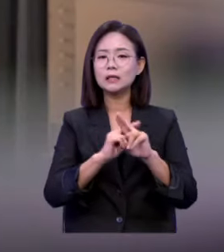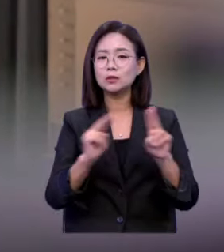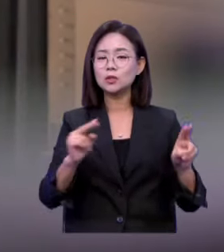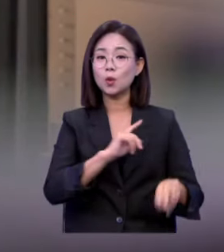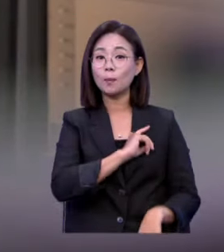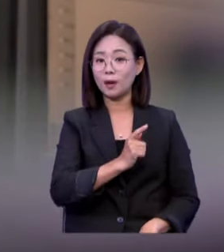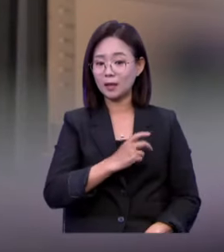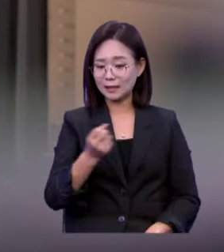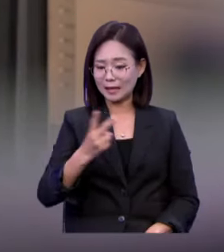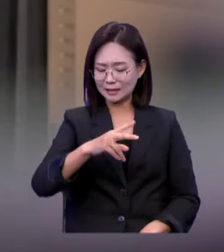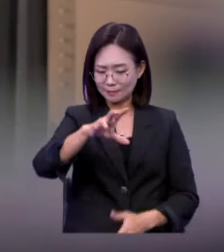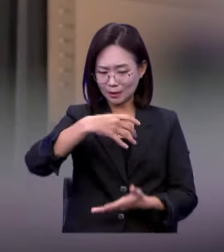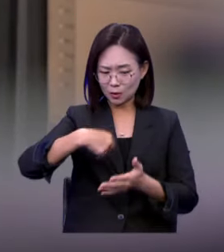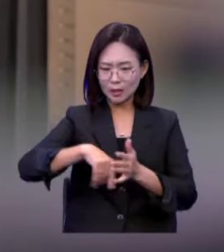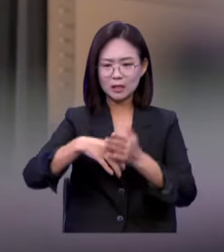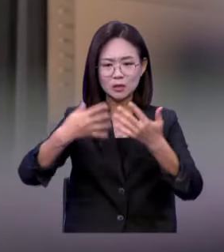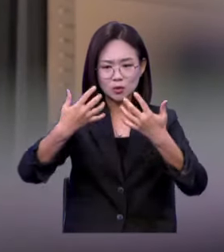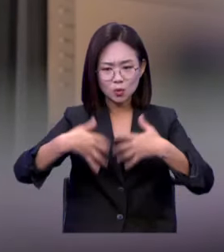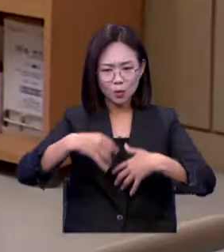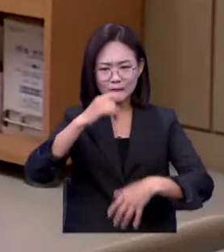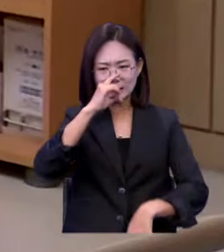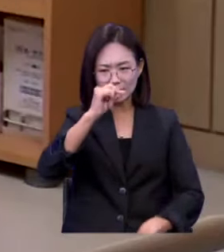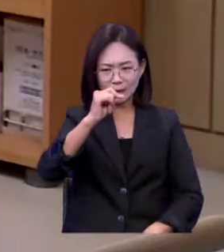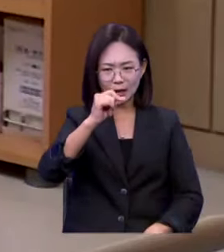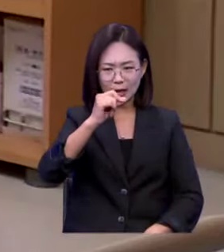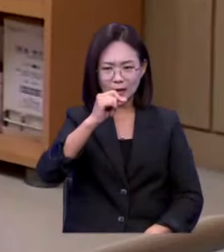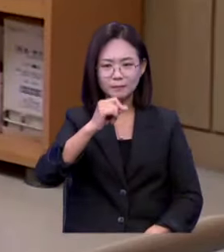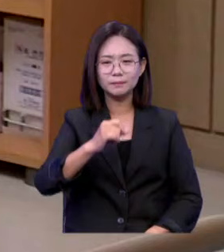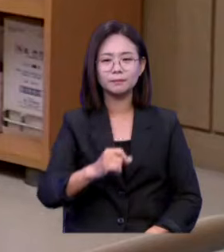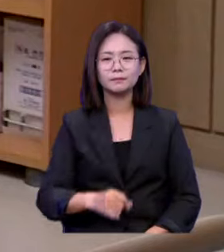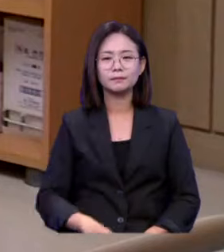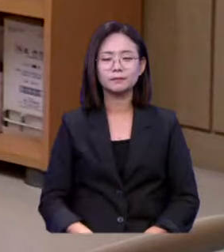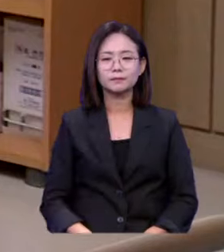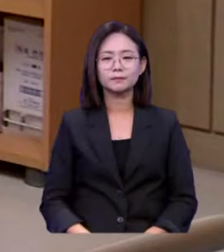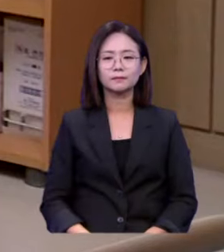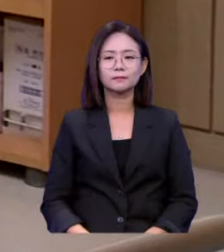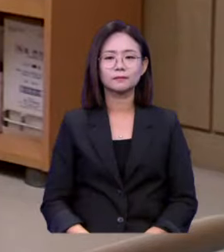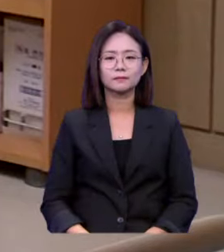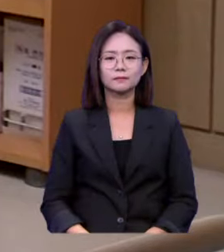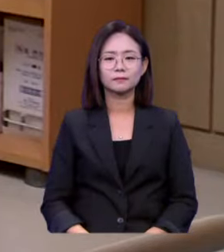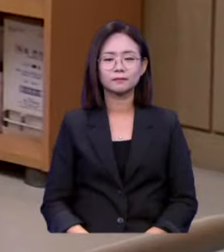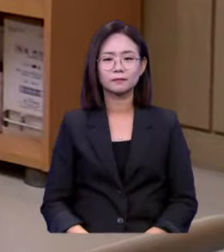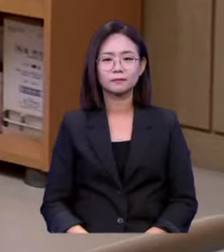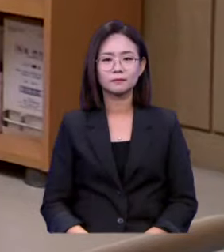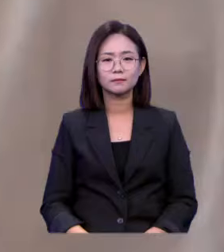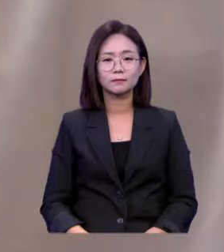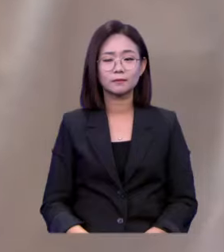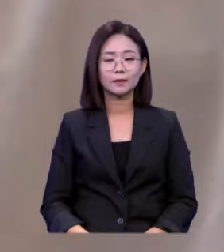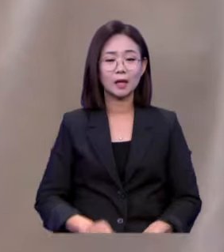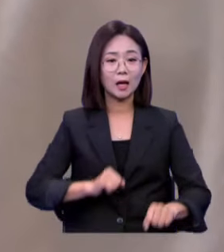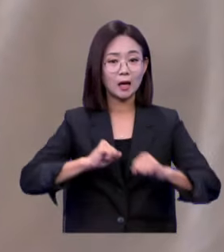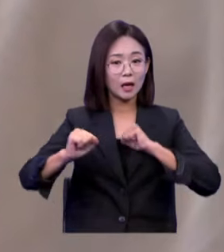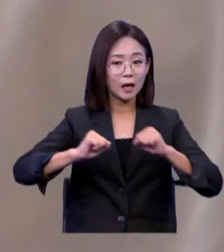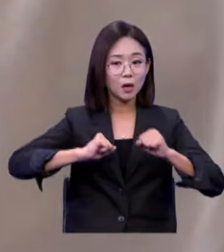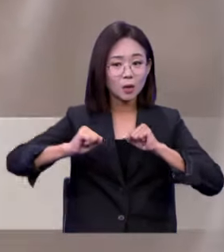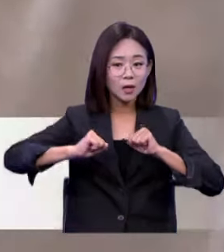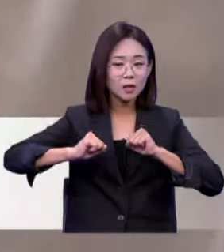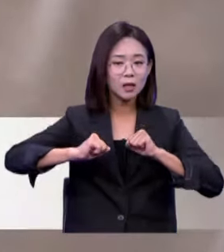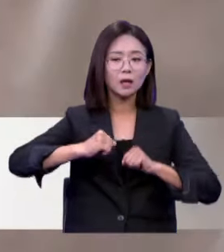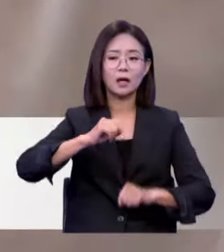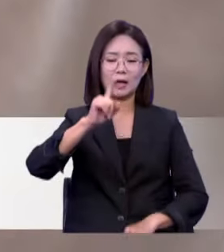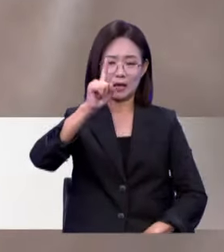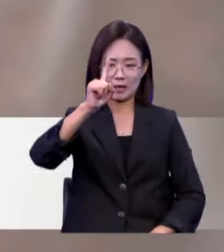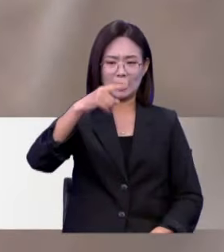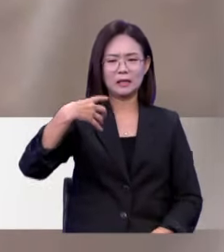면허를 다시 발급받기 위한 조건도 까다롭게 규정하고 있습니다. 행위는 하나인데 책임은 세 개를 지거든요. 그러니까